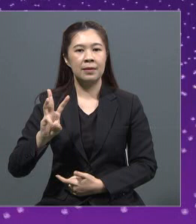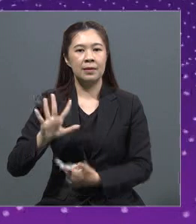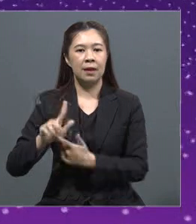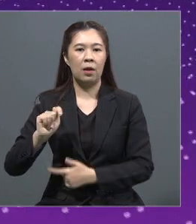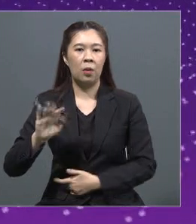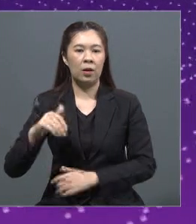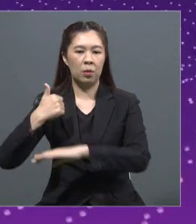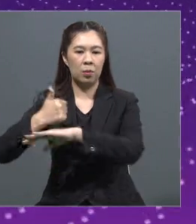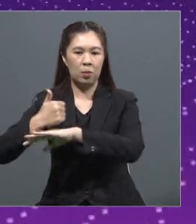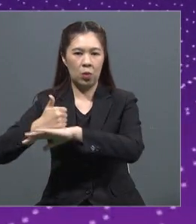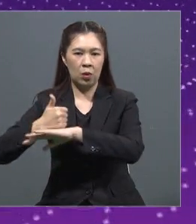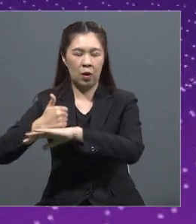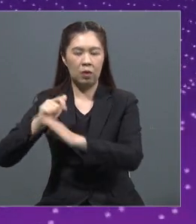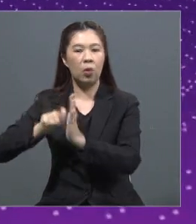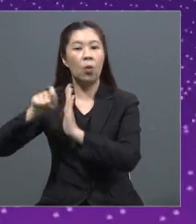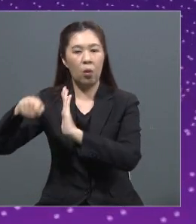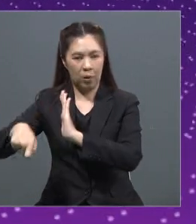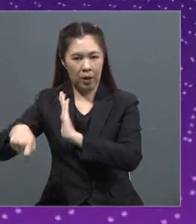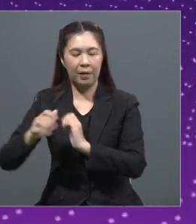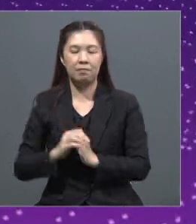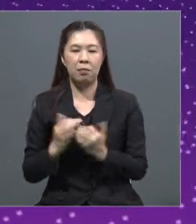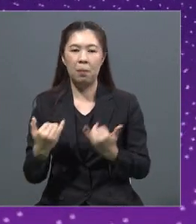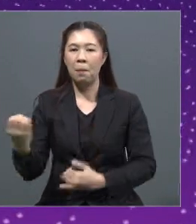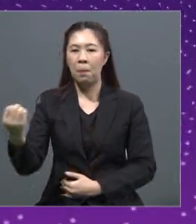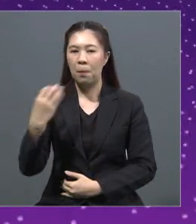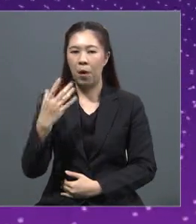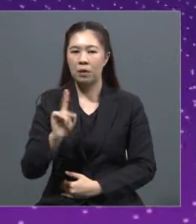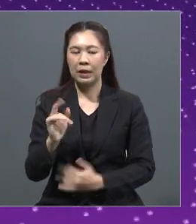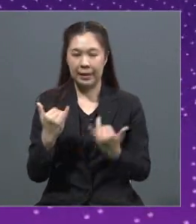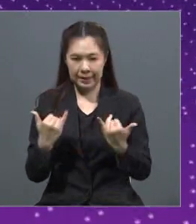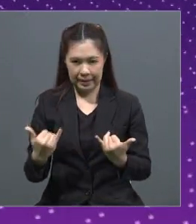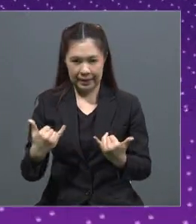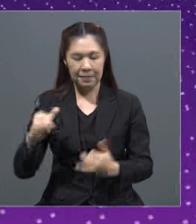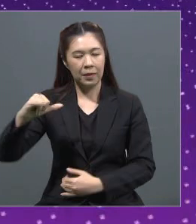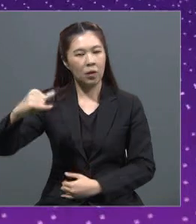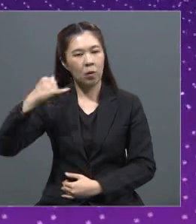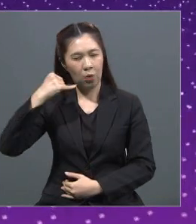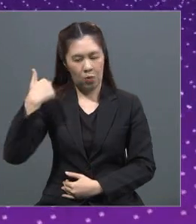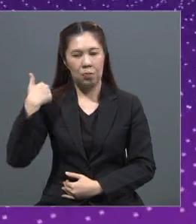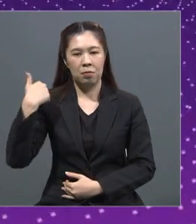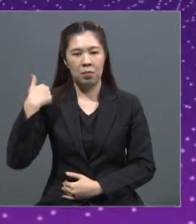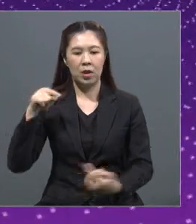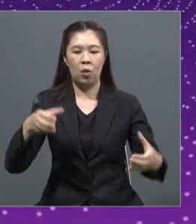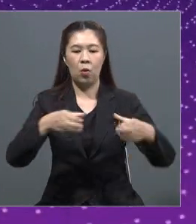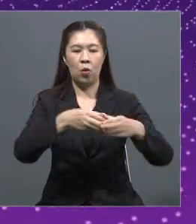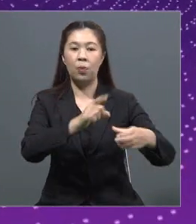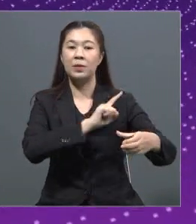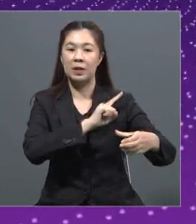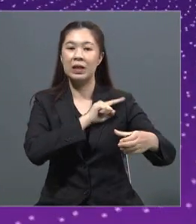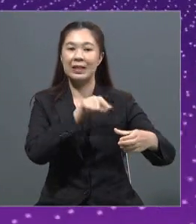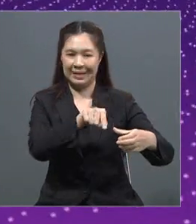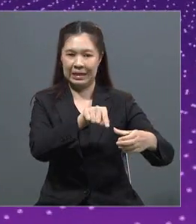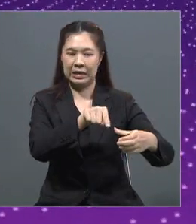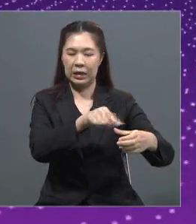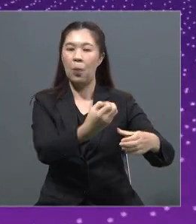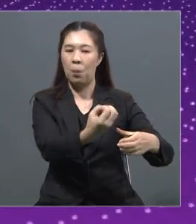ผู้ว่าราชการจังหวัดนครราชสีมายืนยันเบื้องต้นบอกว่าได้รับแจ้งแล้วล่ะจากในส่วนของทีมค้นหานะคะในายอุโมงค์บอกว่า